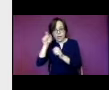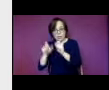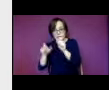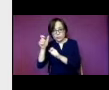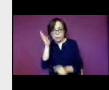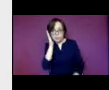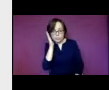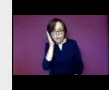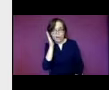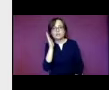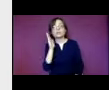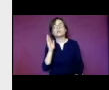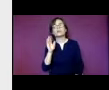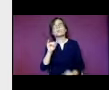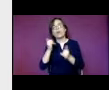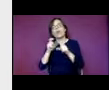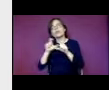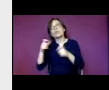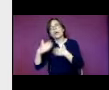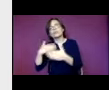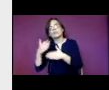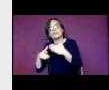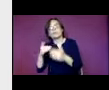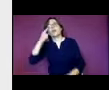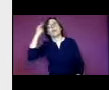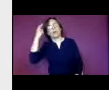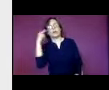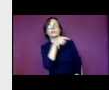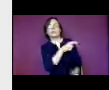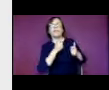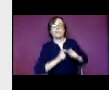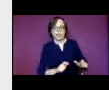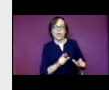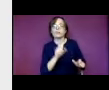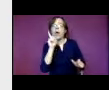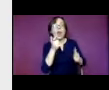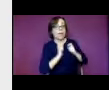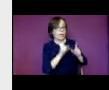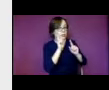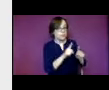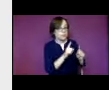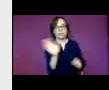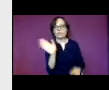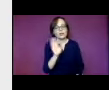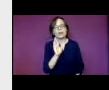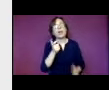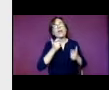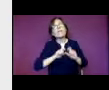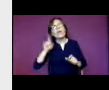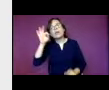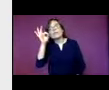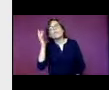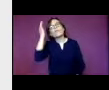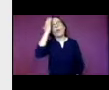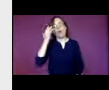pewnym czasie znowuż tęsknią do wsi, ale tej wsi wyobrażanej, takiej, w której właśnie